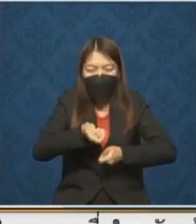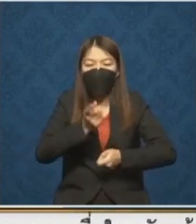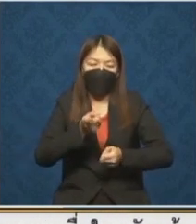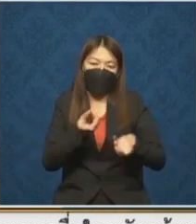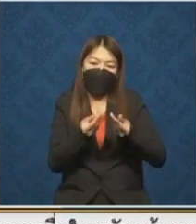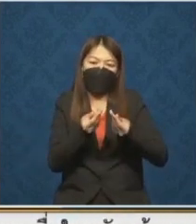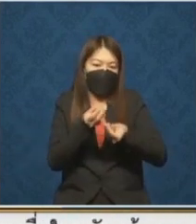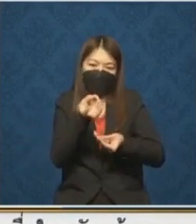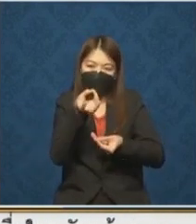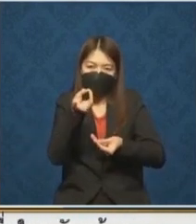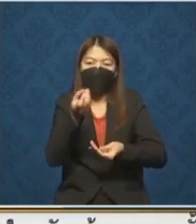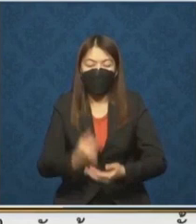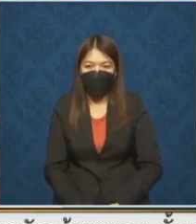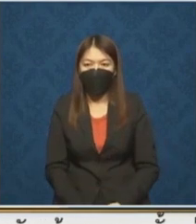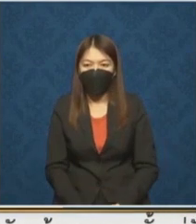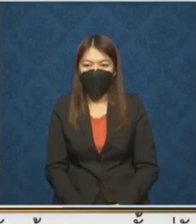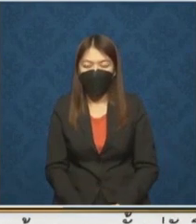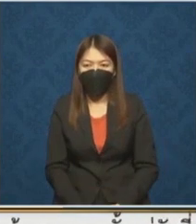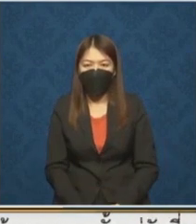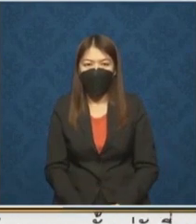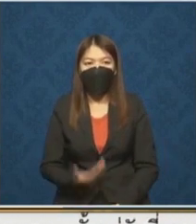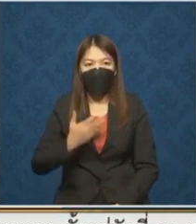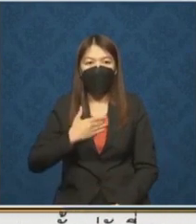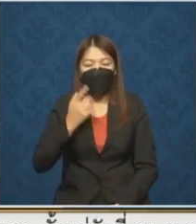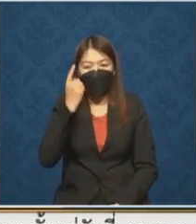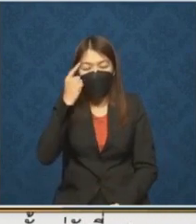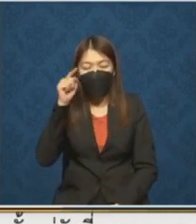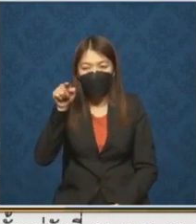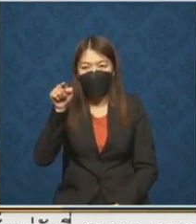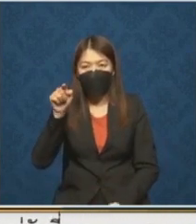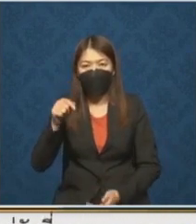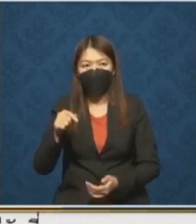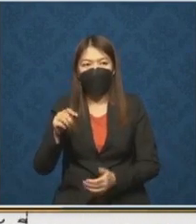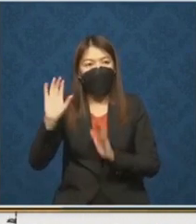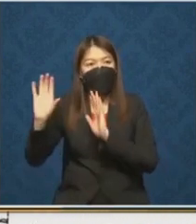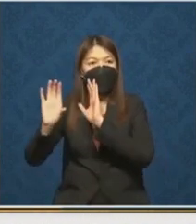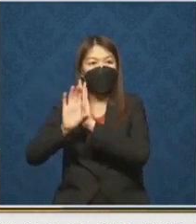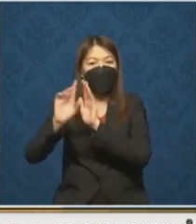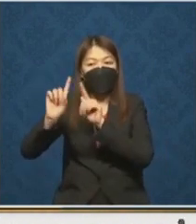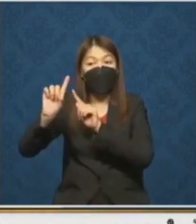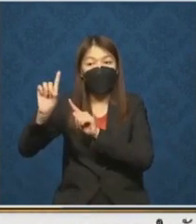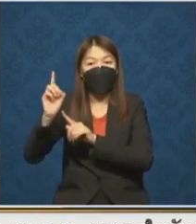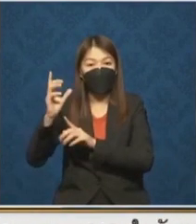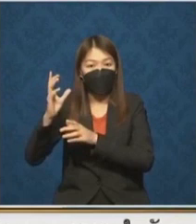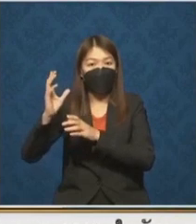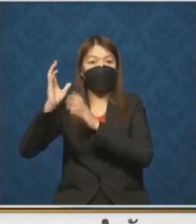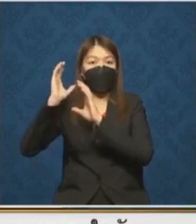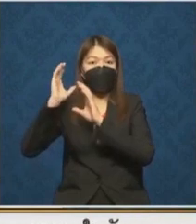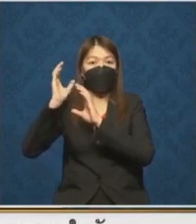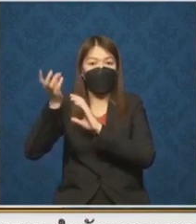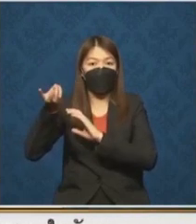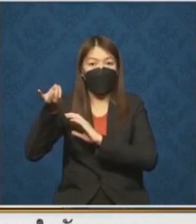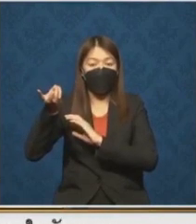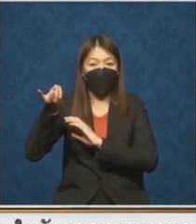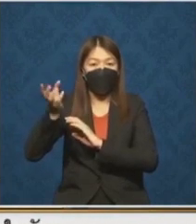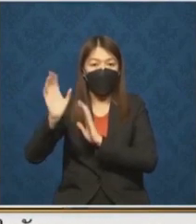ความเหอมร้ำที่ผมหยิบดันี้อยากให้กลบไปที่ภาพที่ 1 อกครงกันต่างโสด